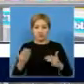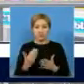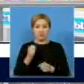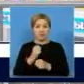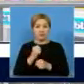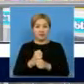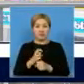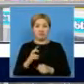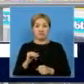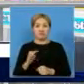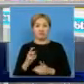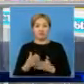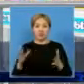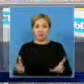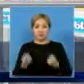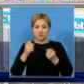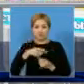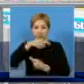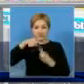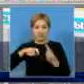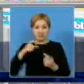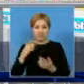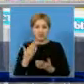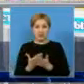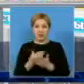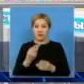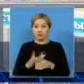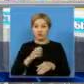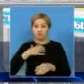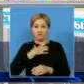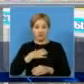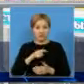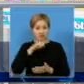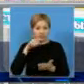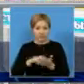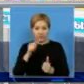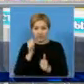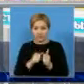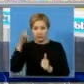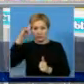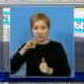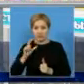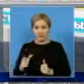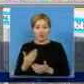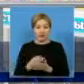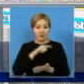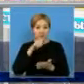производства, социальной сферы, поддержке малого и среднего бизнеса. Это очень важный вопрос для каждого казахстанца.